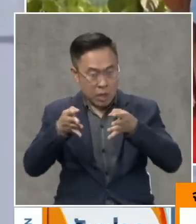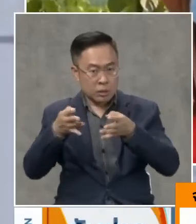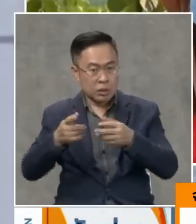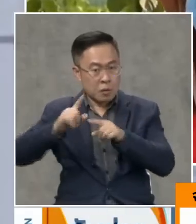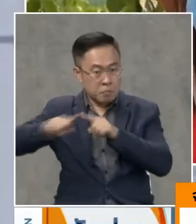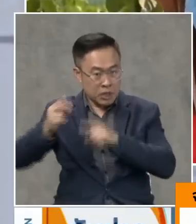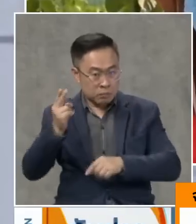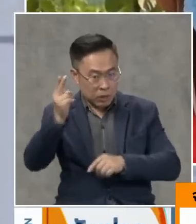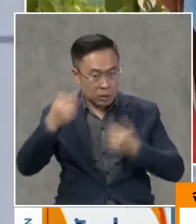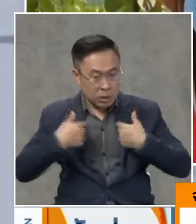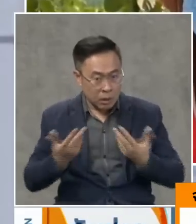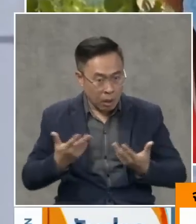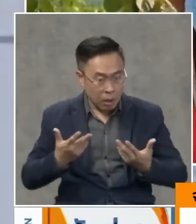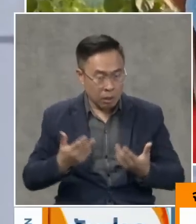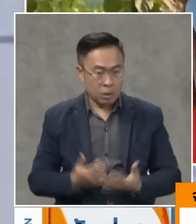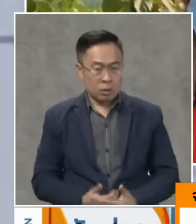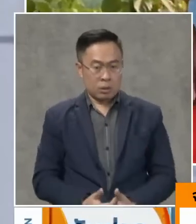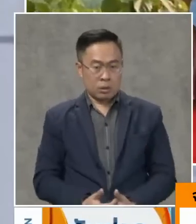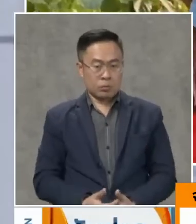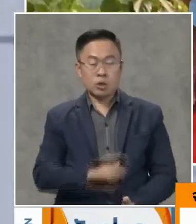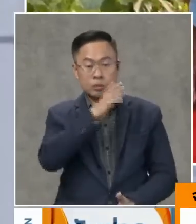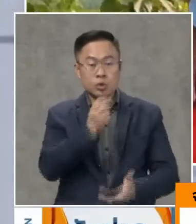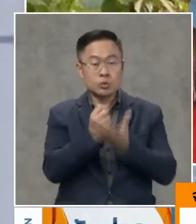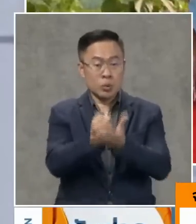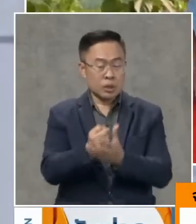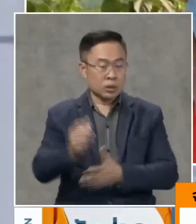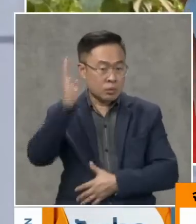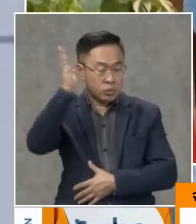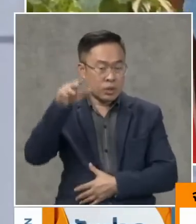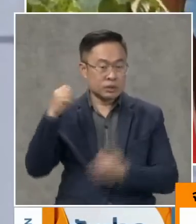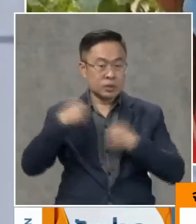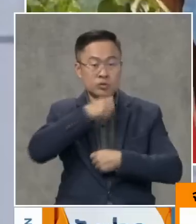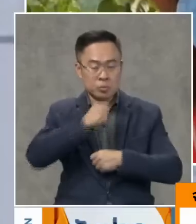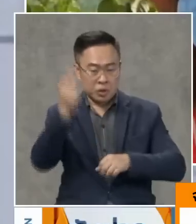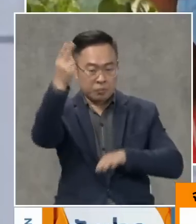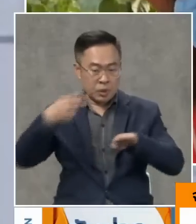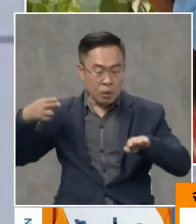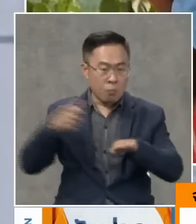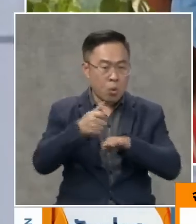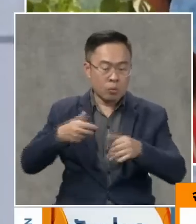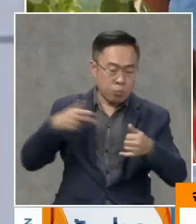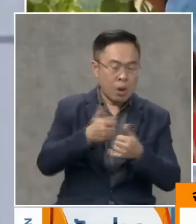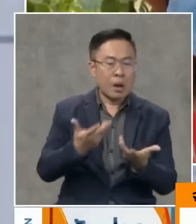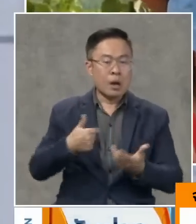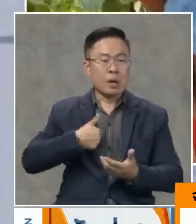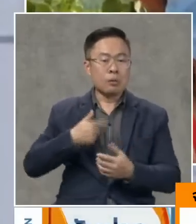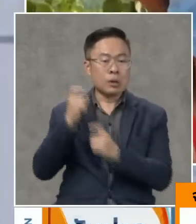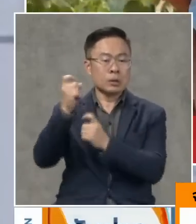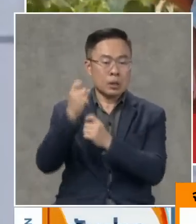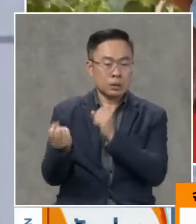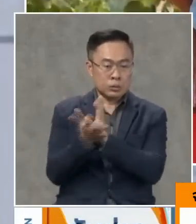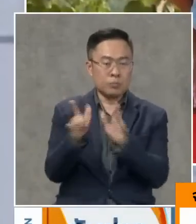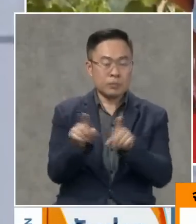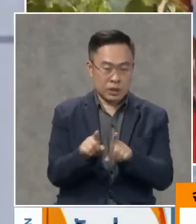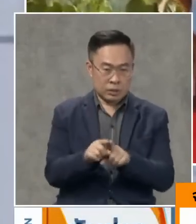ามีปืนหรือเปล่ามีมีดหรือเปล่าอะไรเงี้ยเพราะว่าถ้าเราช่วยเขาอ่ะแล้วเขามีอาวุธเนี่ยเขามาทำร้ายเราอ่ะเราตัวเราเองเราก็จะไม่ปลอดภัย